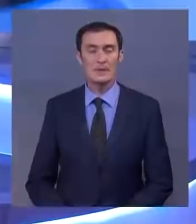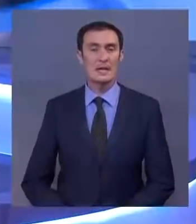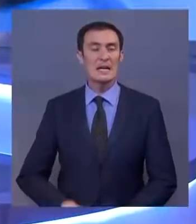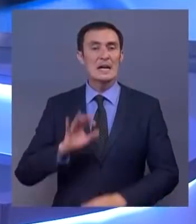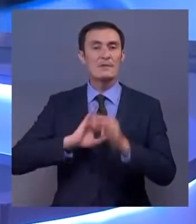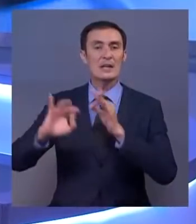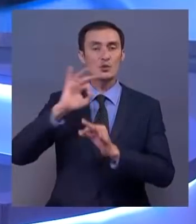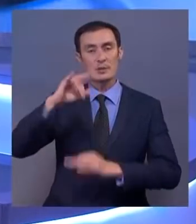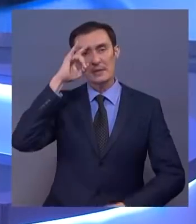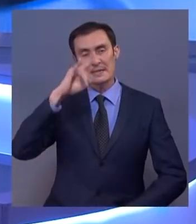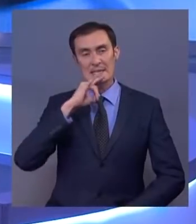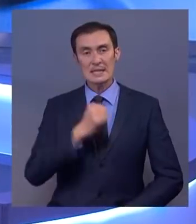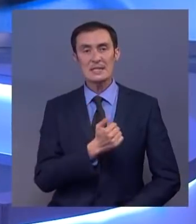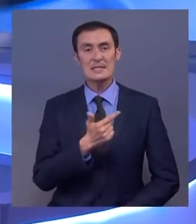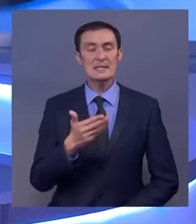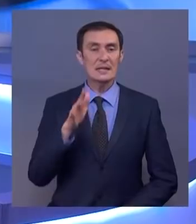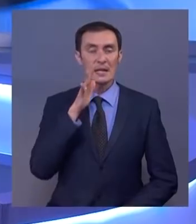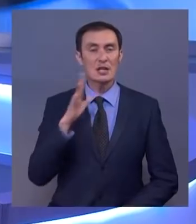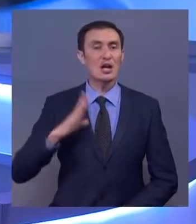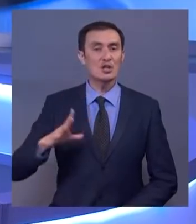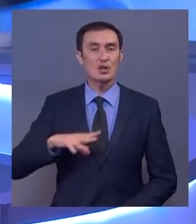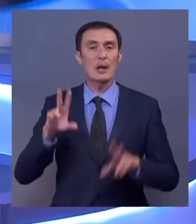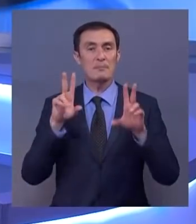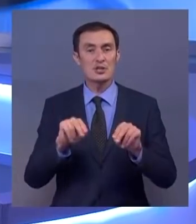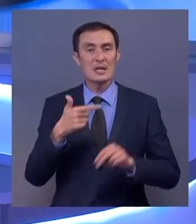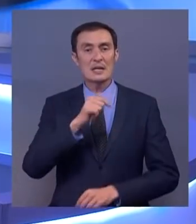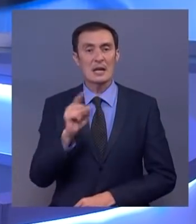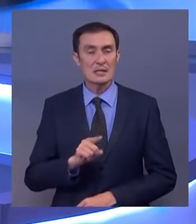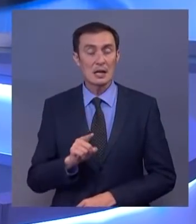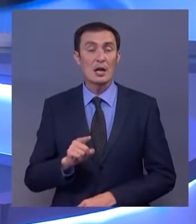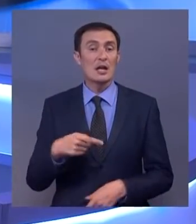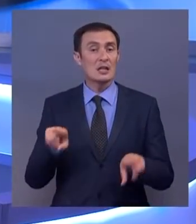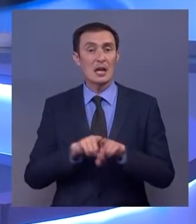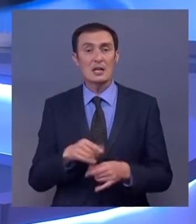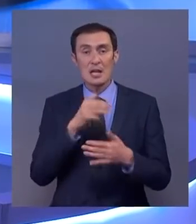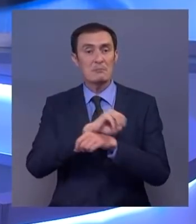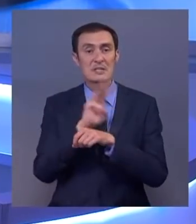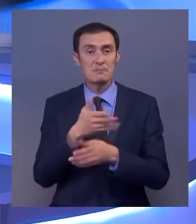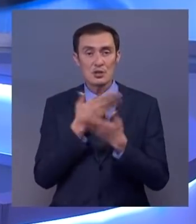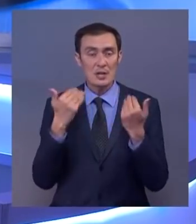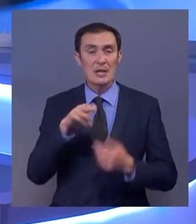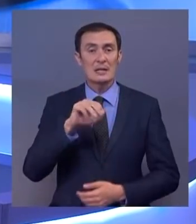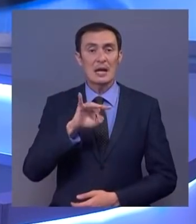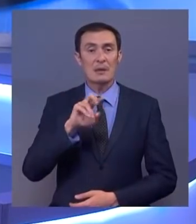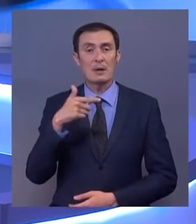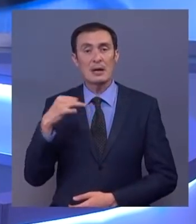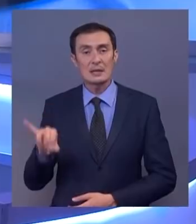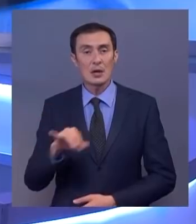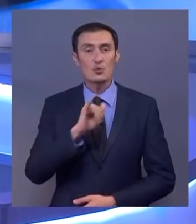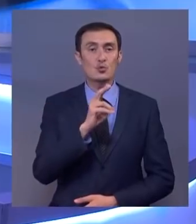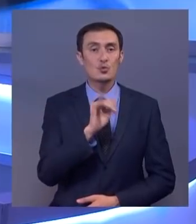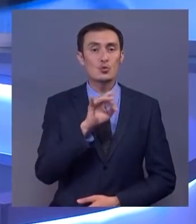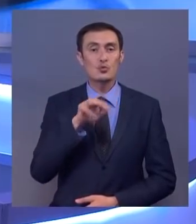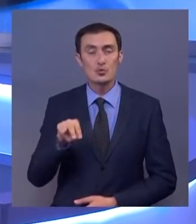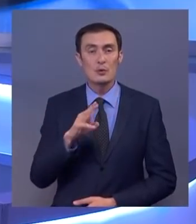В Восточном Казахстане уже несколько лет ждут обещанной газификации. Голубое топливо так и не дошло до Тарбагатайского, Курчумского и